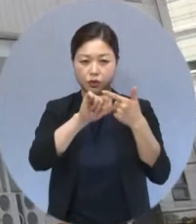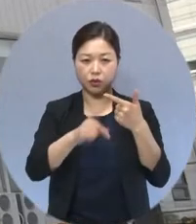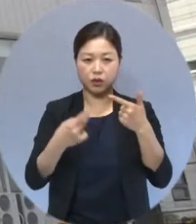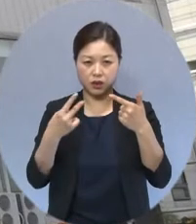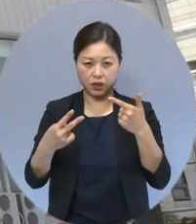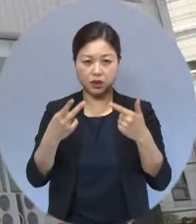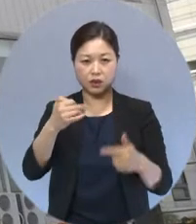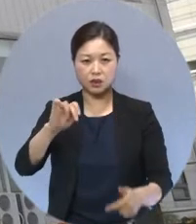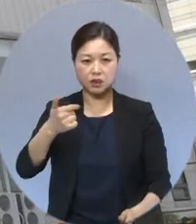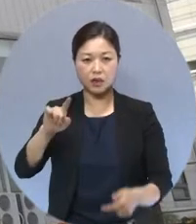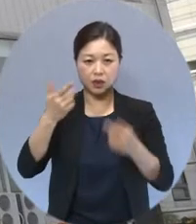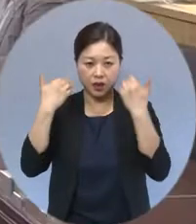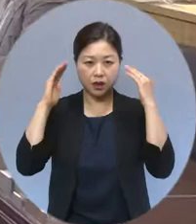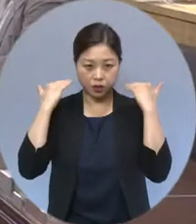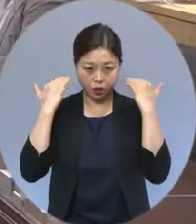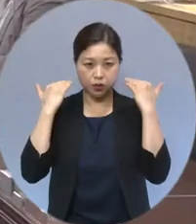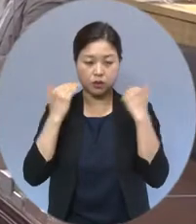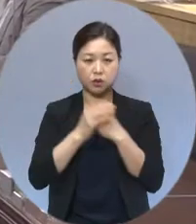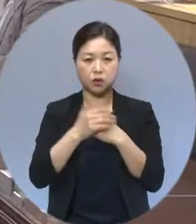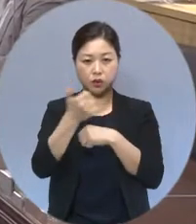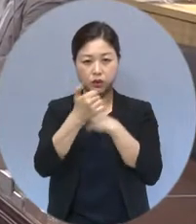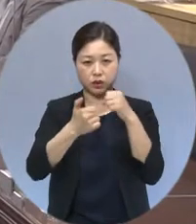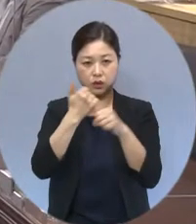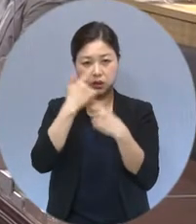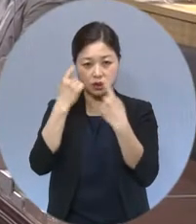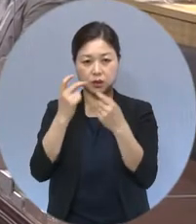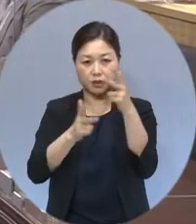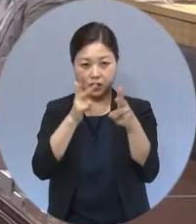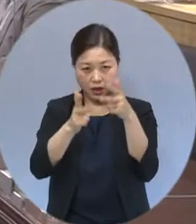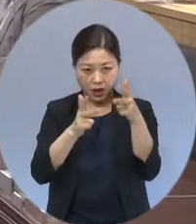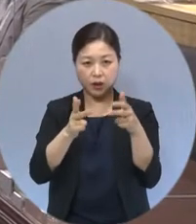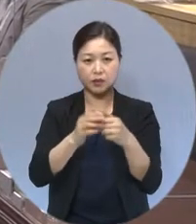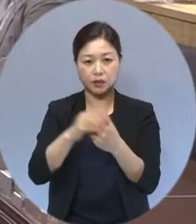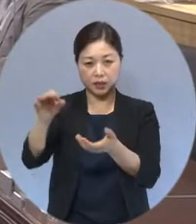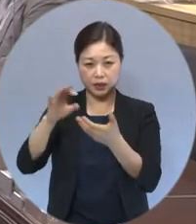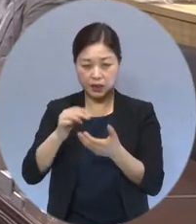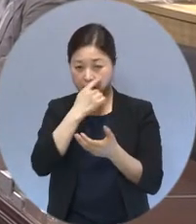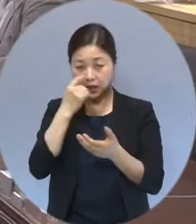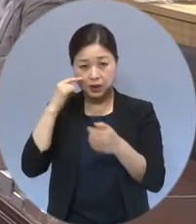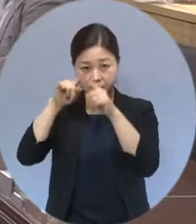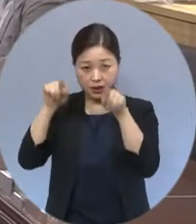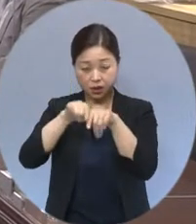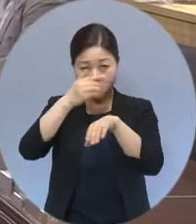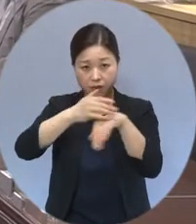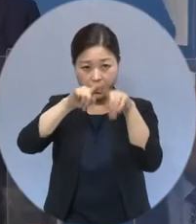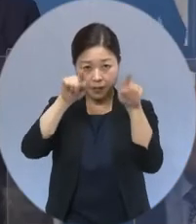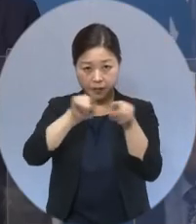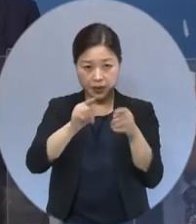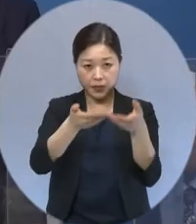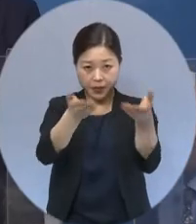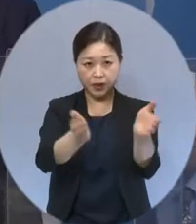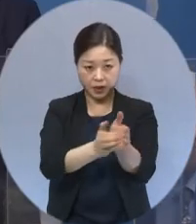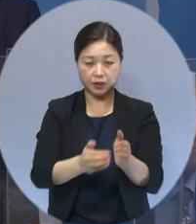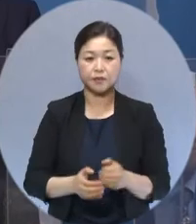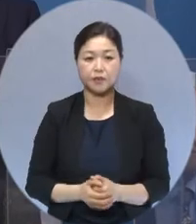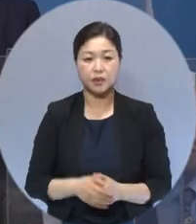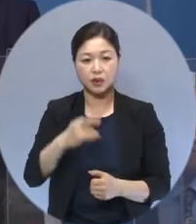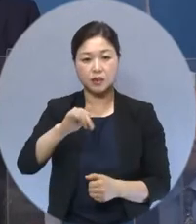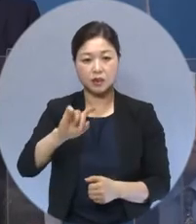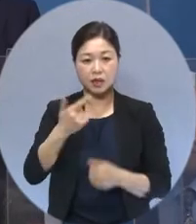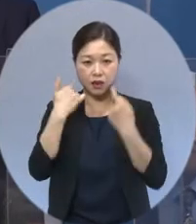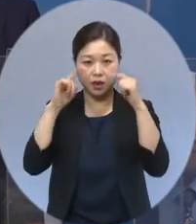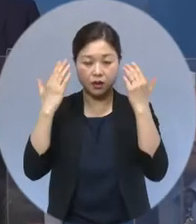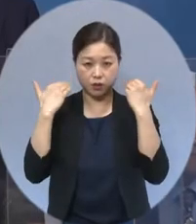신한대학교는 50주년 기념사업 기부자 기금 증서 및 감사패 증정식을 가졌습니다.